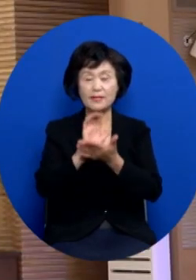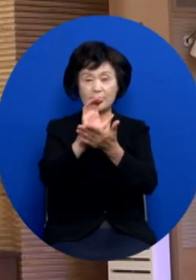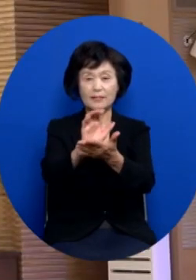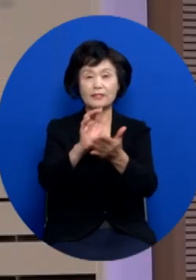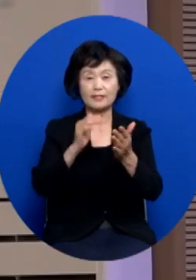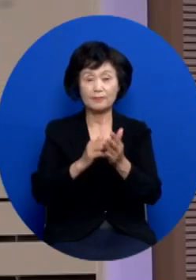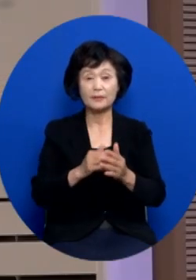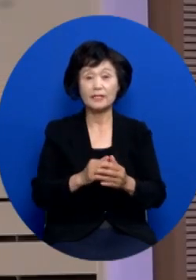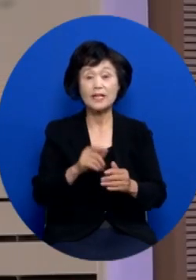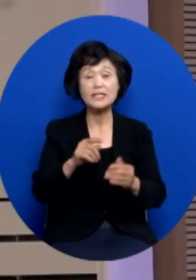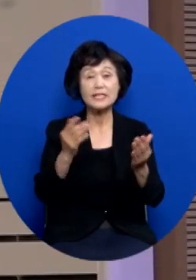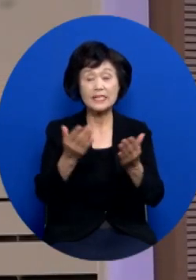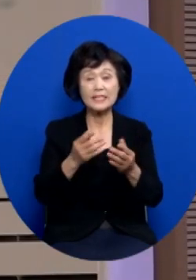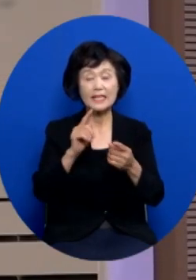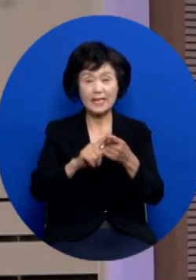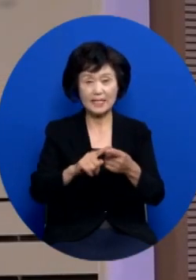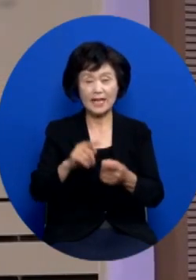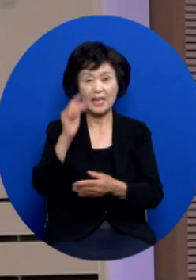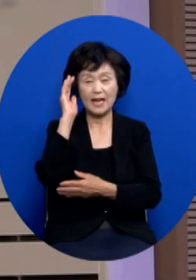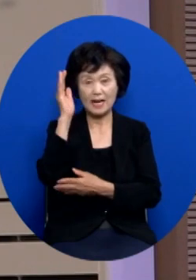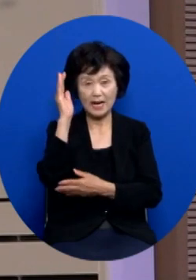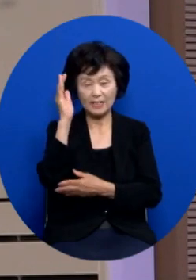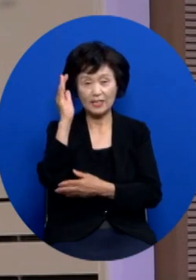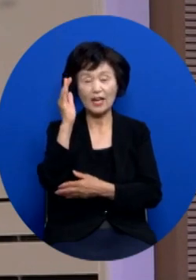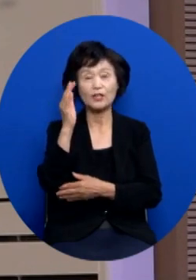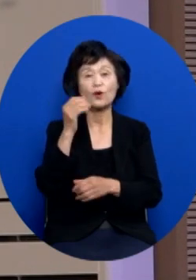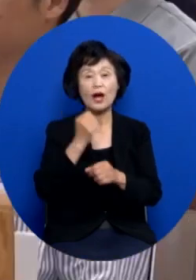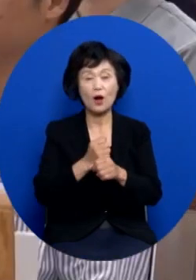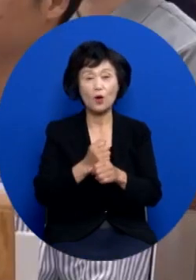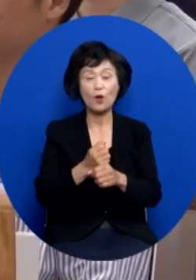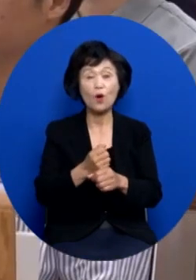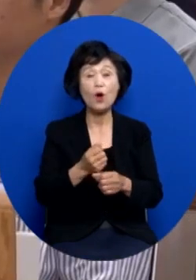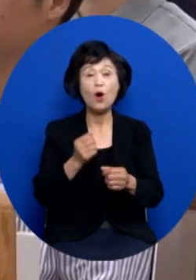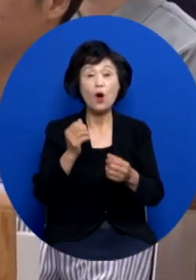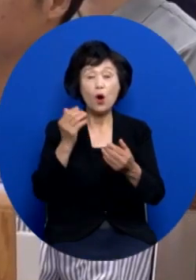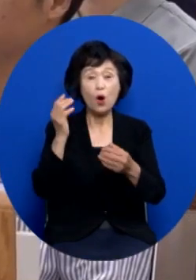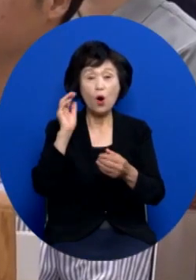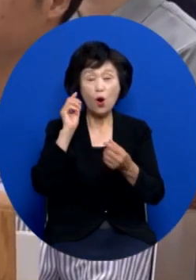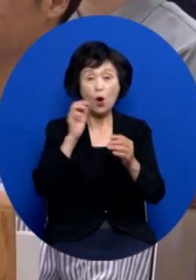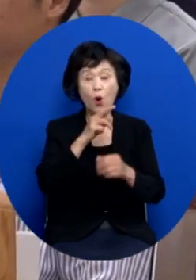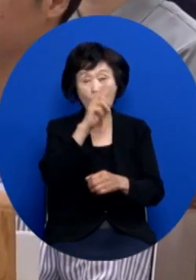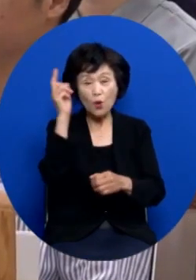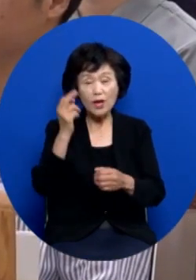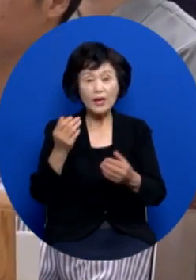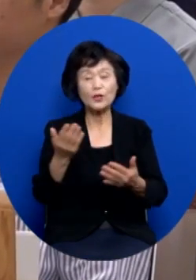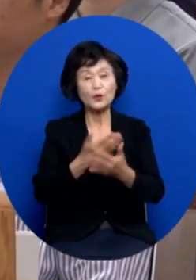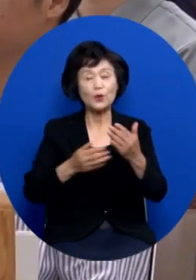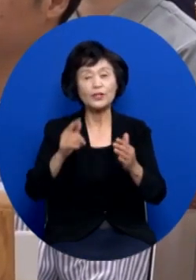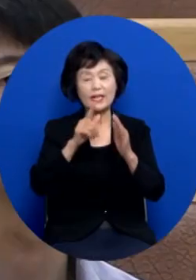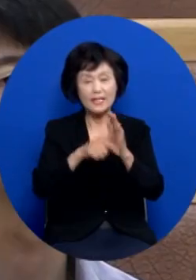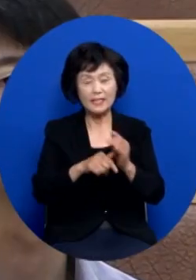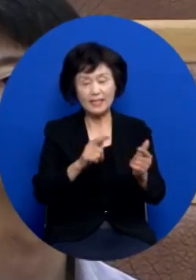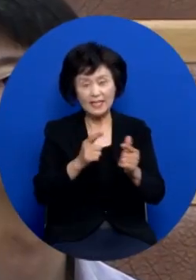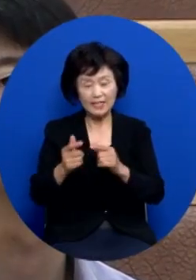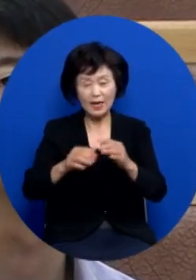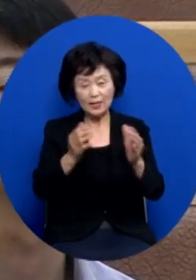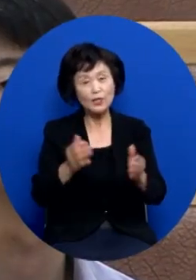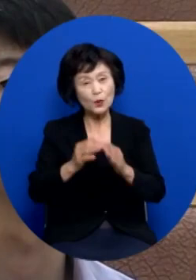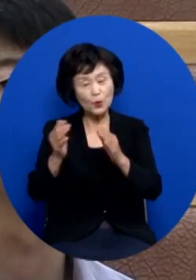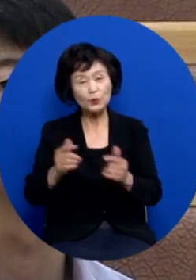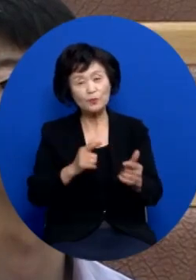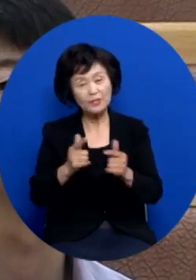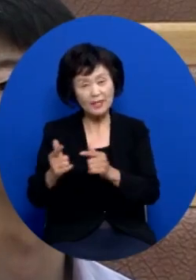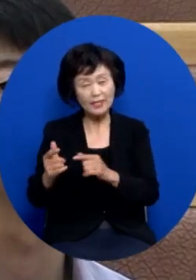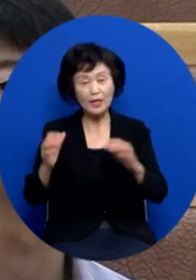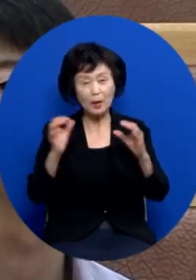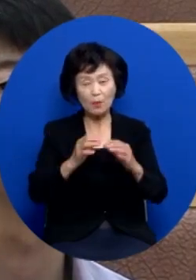사역에 대한 강의와 적용 사례를 나누고 소그룹 나눔과 발표 시간도 진행했습니다. 국제 전도폭발 한국본부의